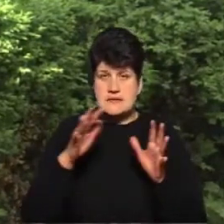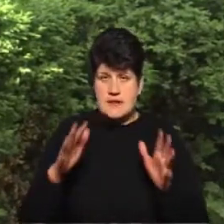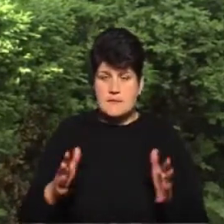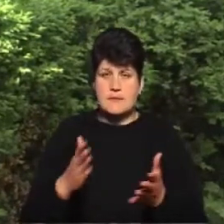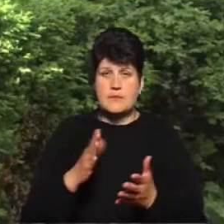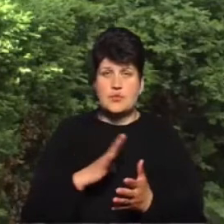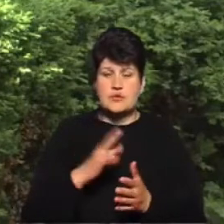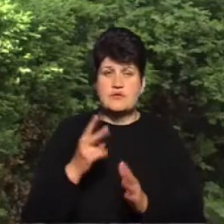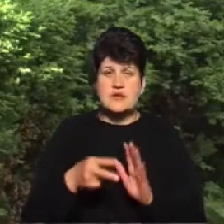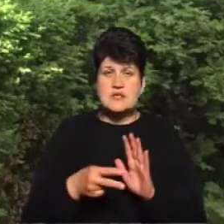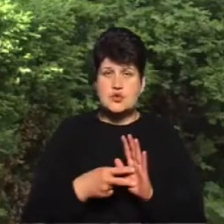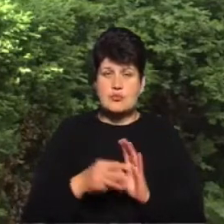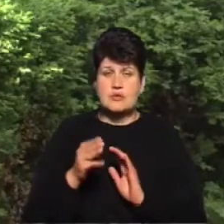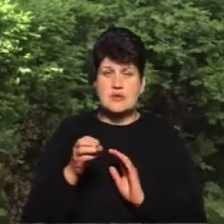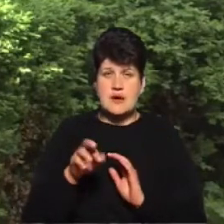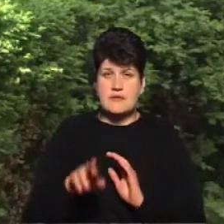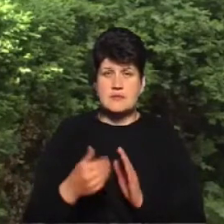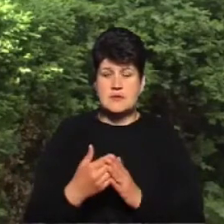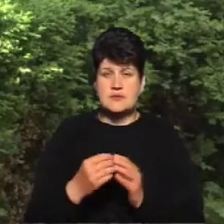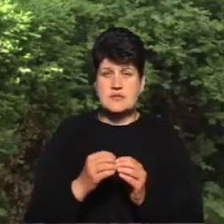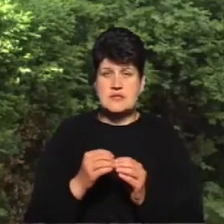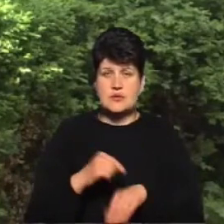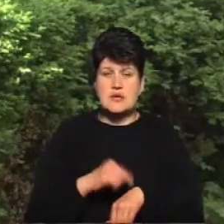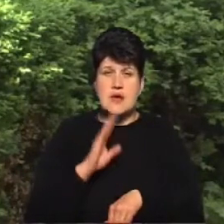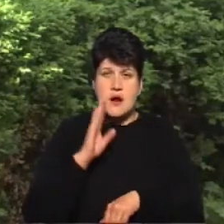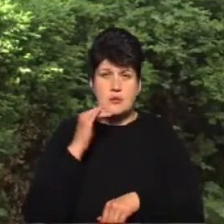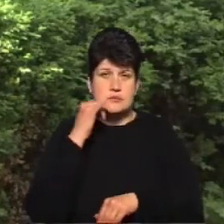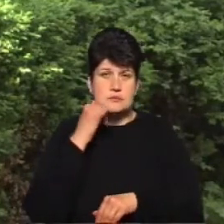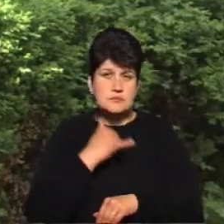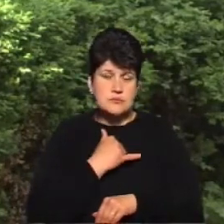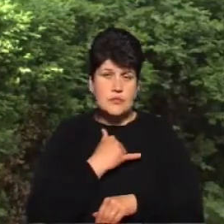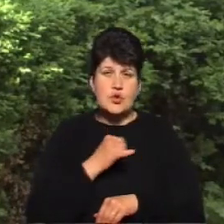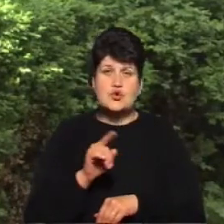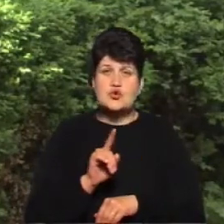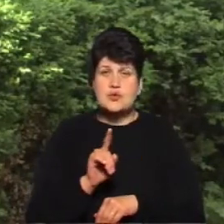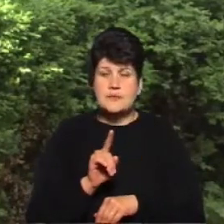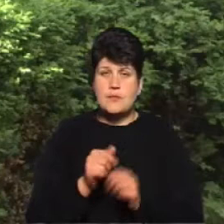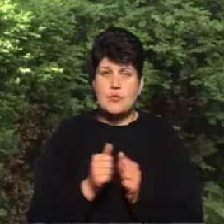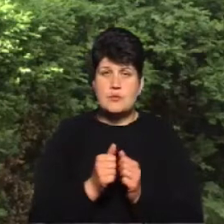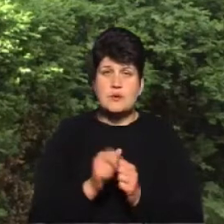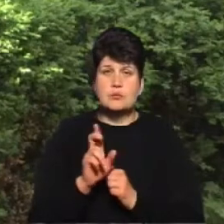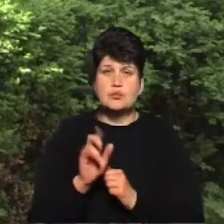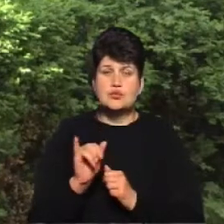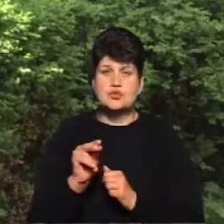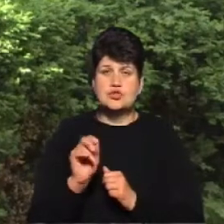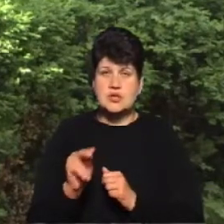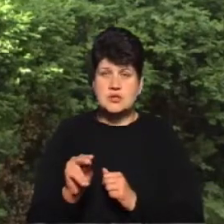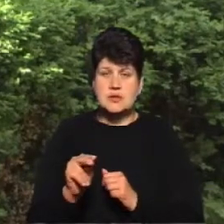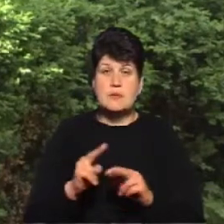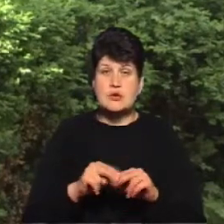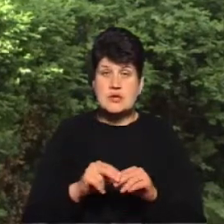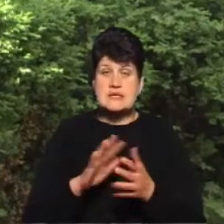27 травня. Близько 10 ранку надійшло нам повідомлення, що поблизу Бучача на паспортизованому